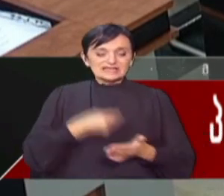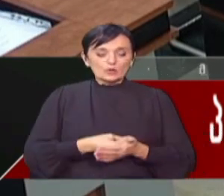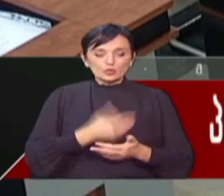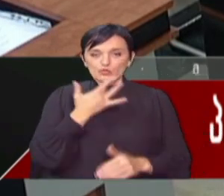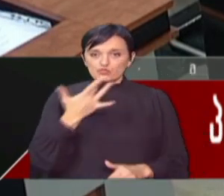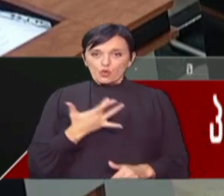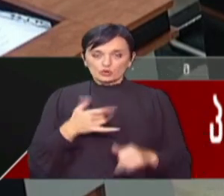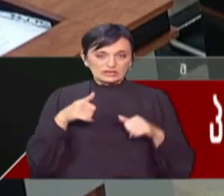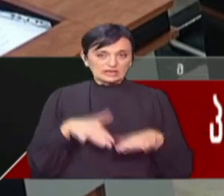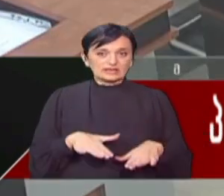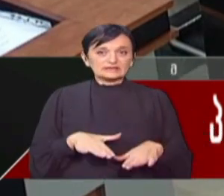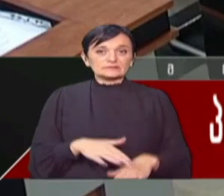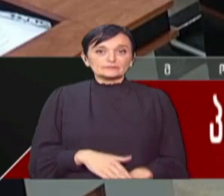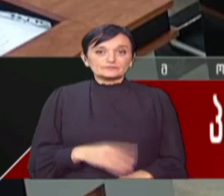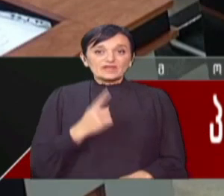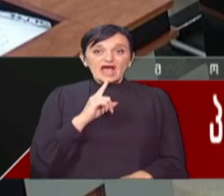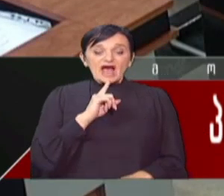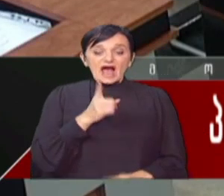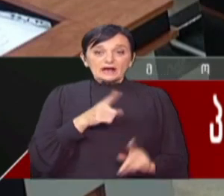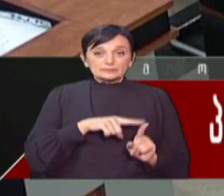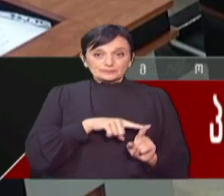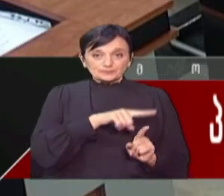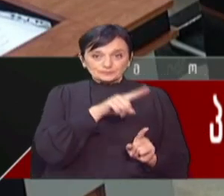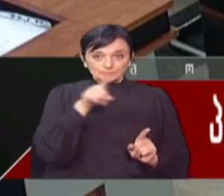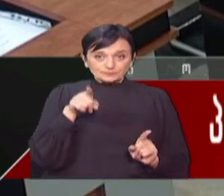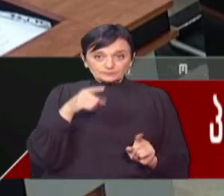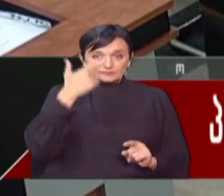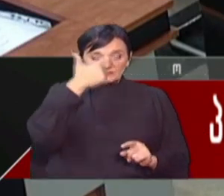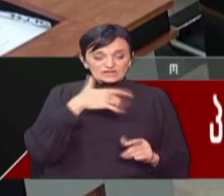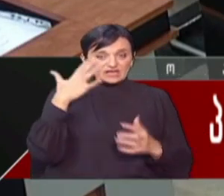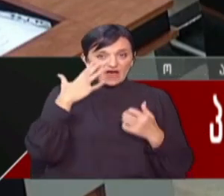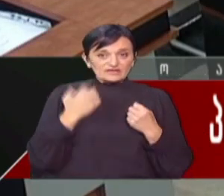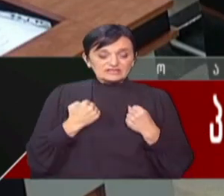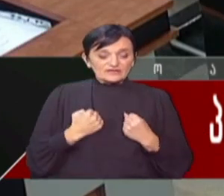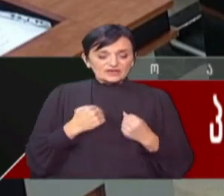პოლიტიკურ გადაწყვეტილებას. ერთი წლის განმავლობაში თავს ვიგავებდით